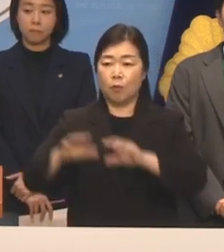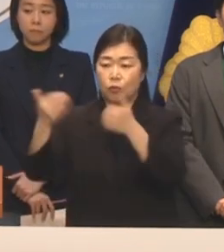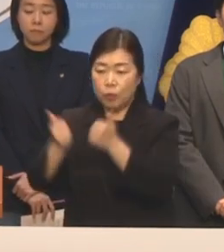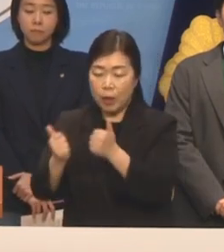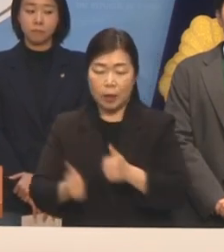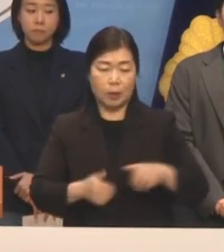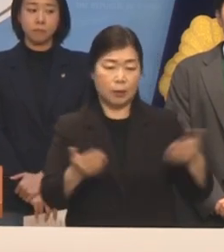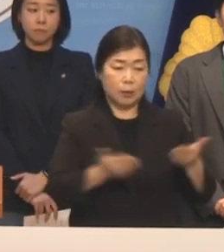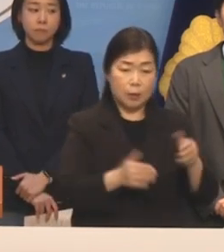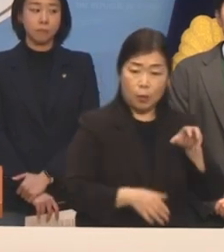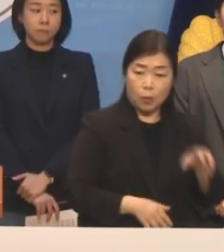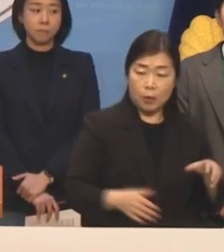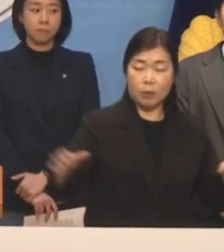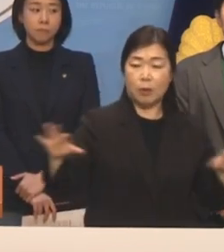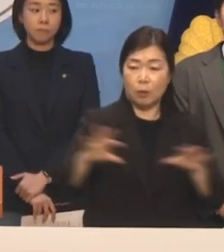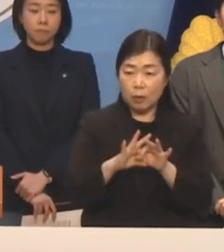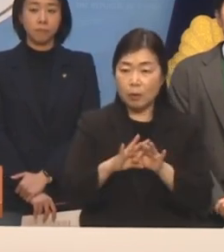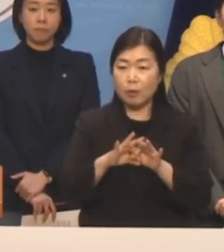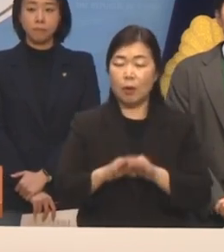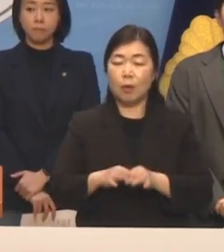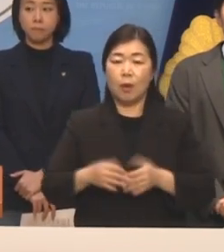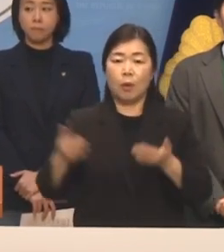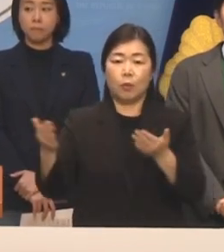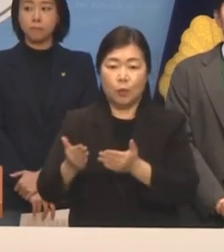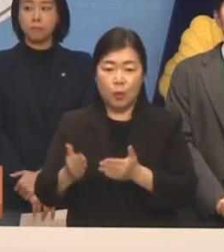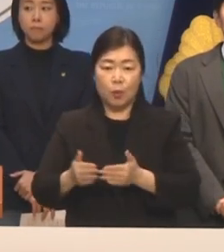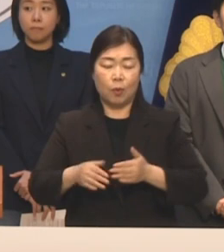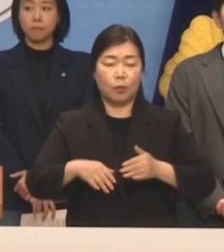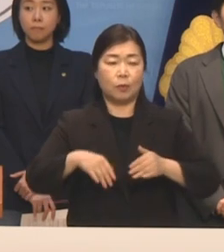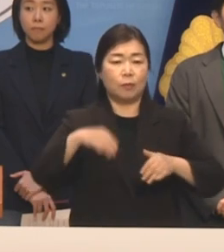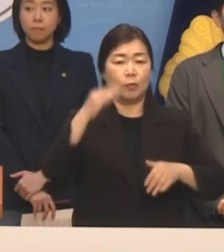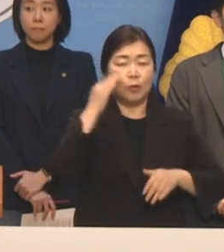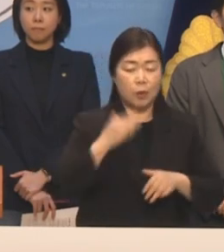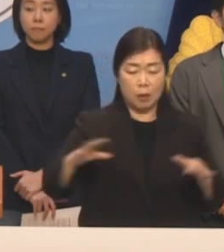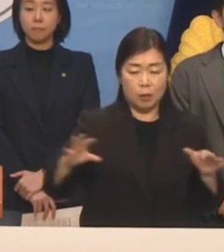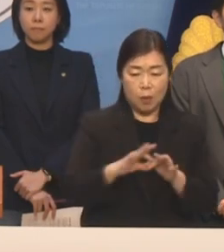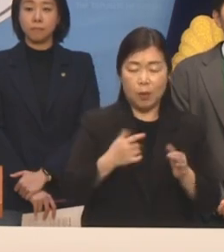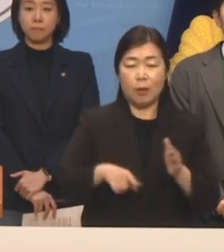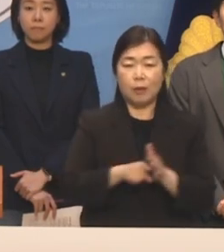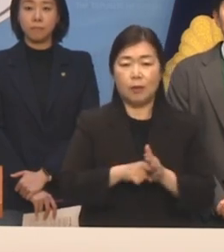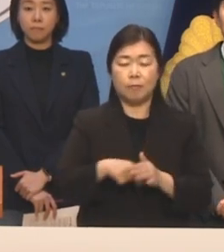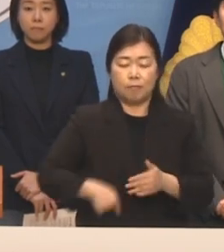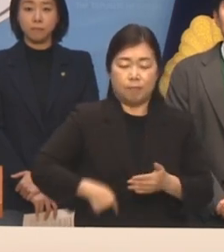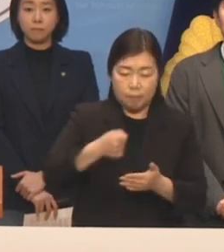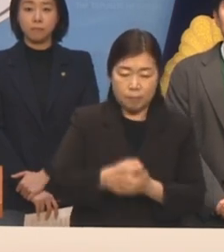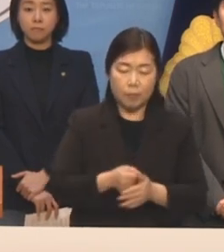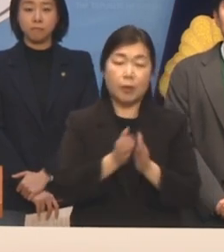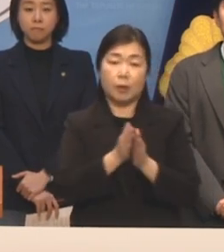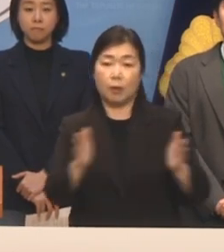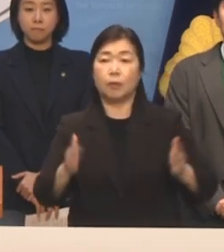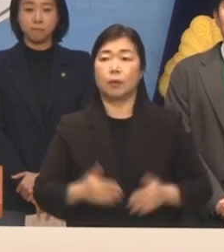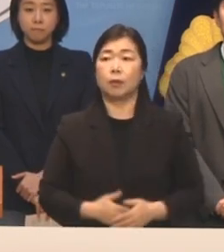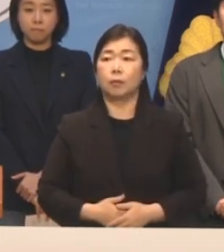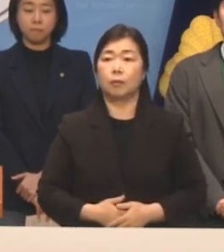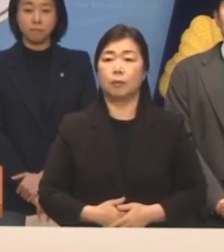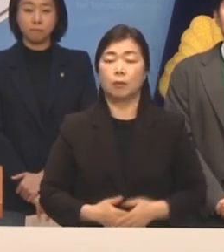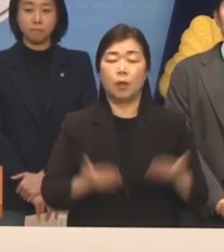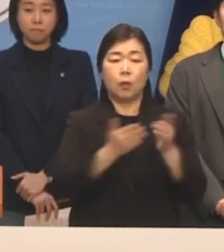노동과 녹색을 잇고자 시작한 용기 있는 길입니다. 노동자의